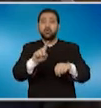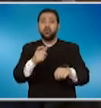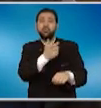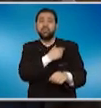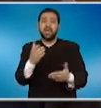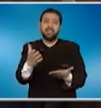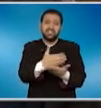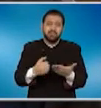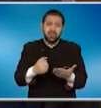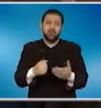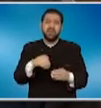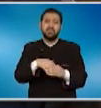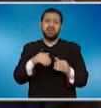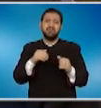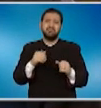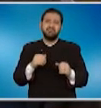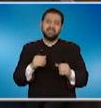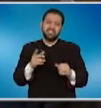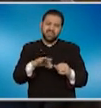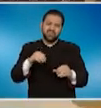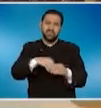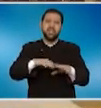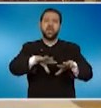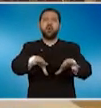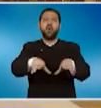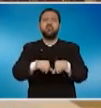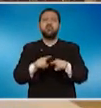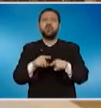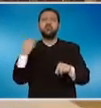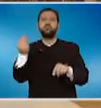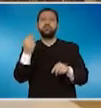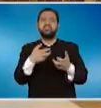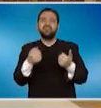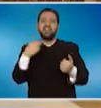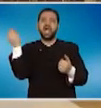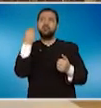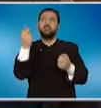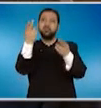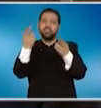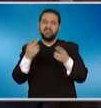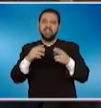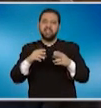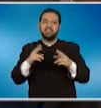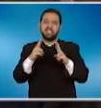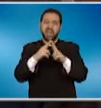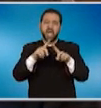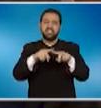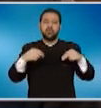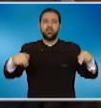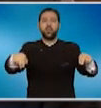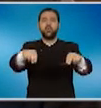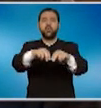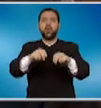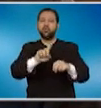răzbim să ajungem în comuniune cu Dumnezeu fără ca Dumnezeu să se coboare la noi. Este imposibil acest lucru.